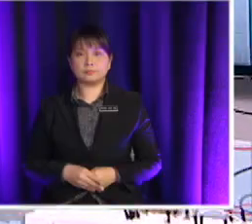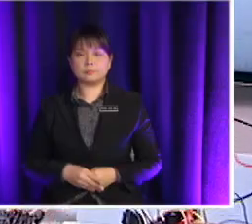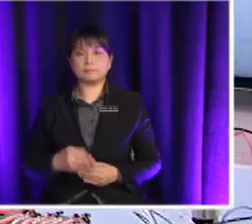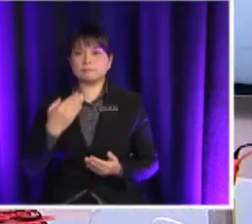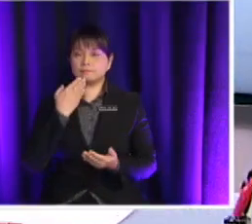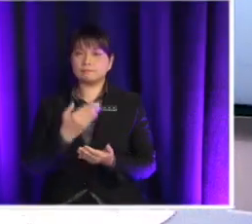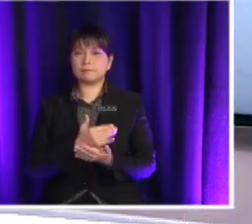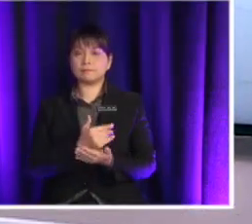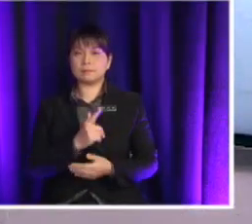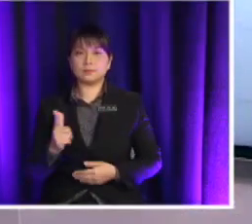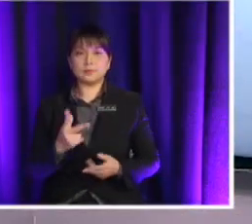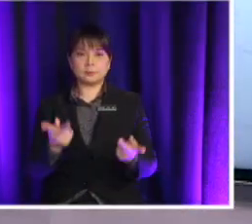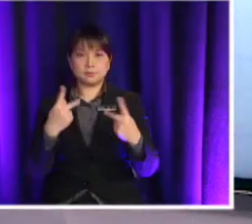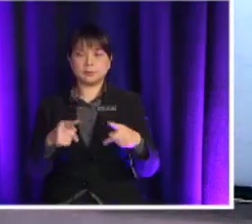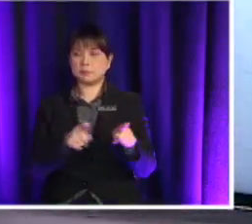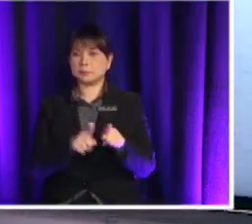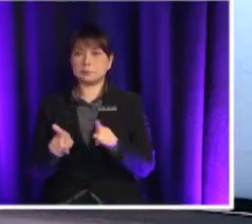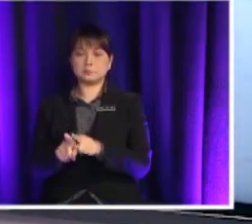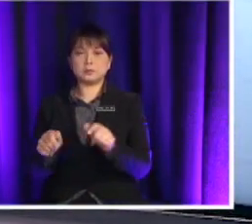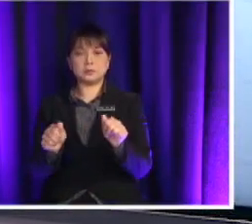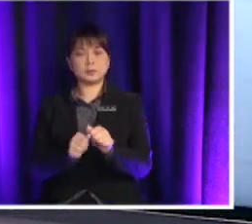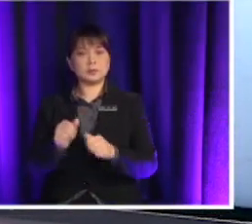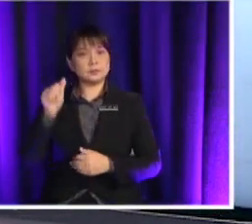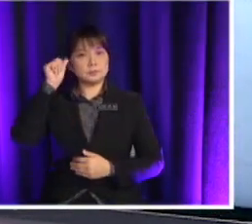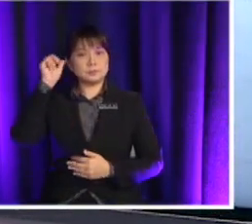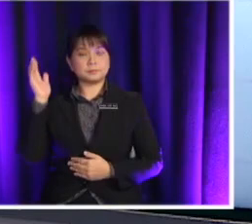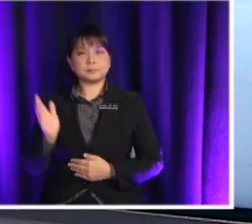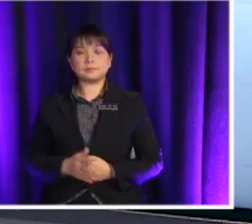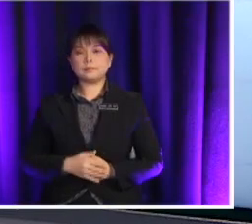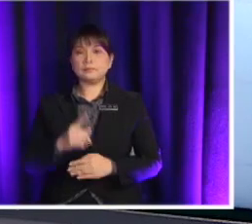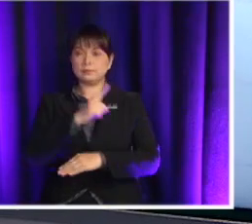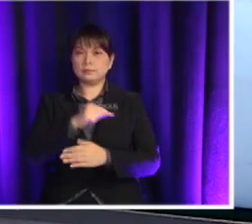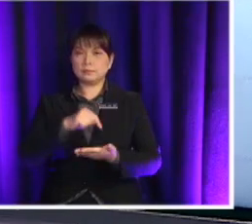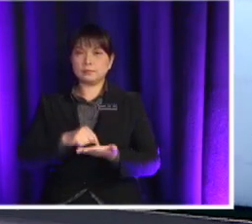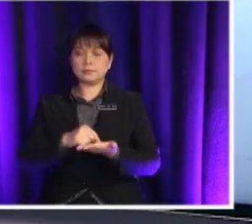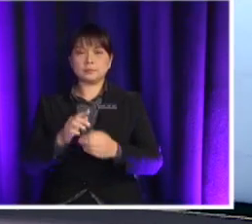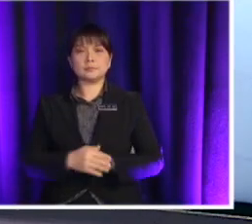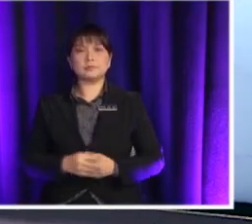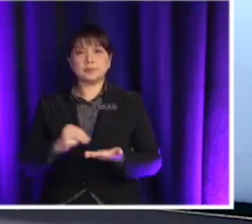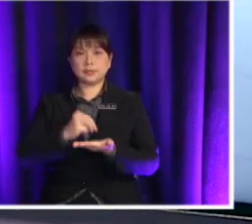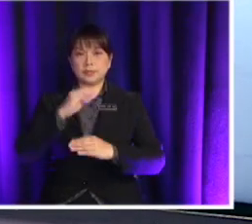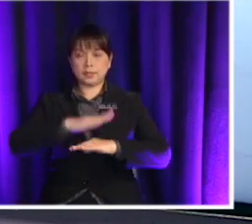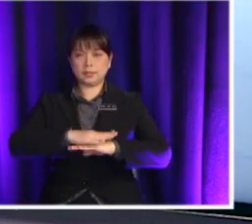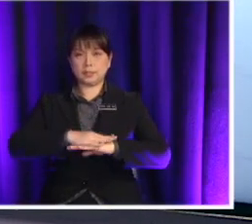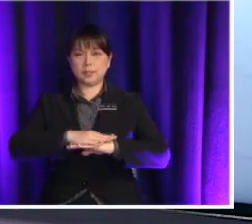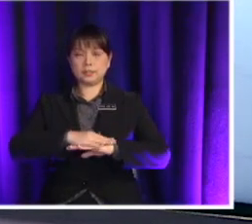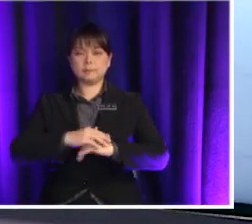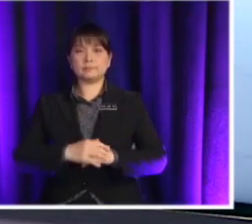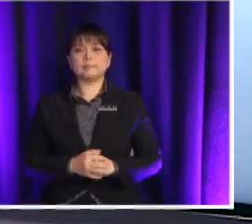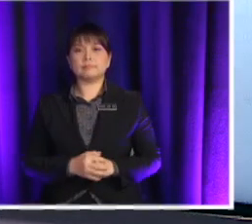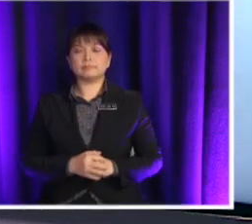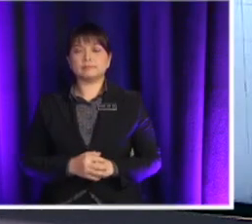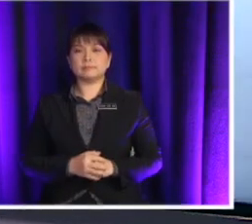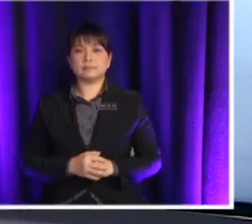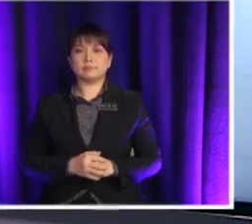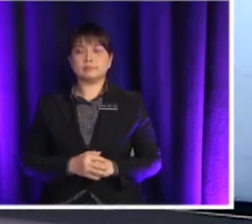Baiklah, kembali bersama saya Iman Sufian Azman di Didik TV KPM pada hari ini dalam slot menengah atas dalam mata pelajaran pengajian